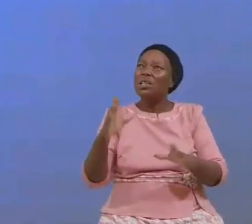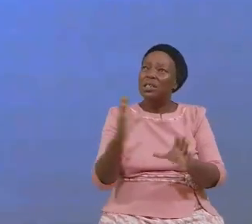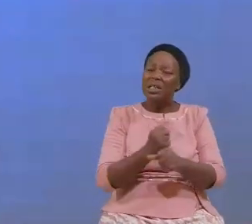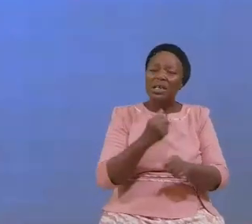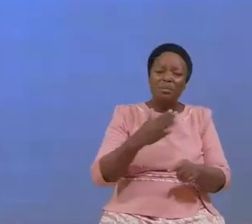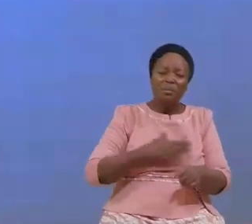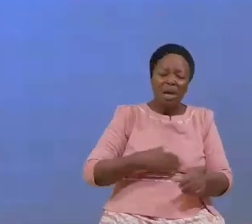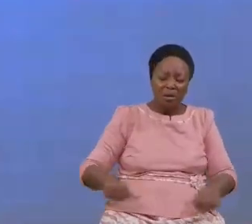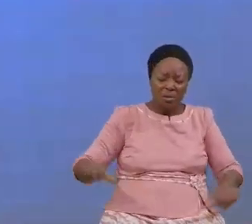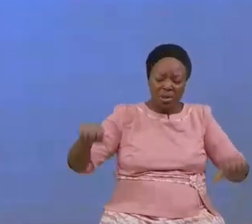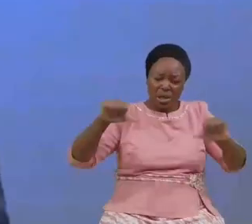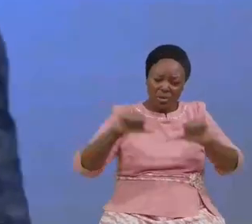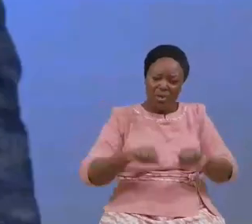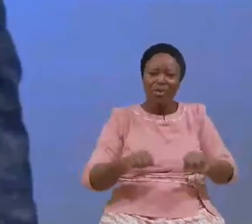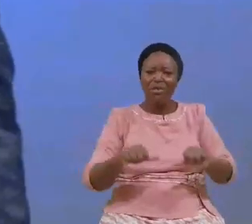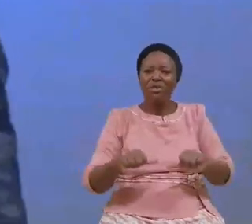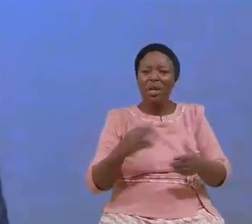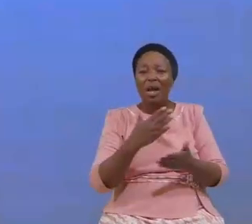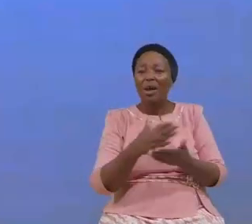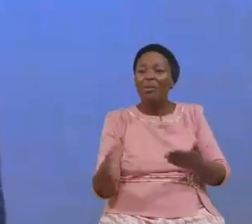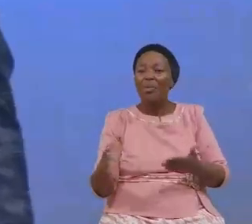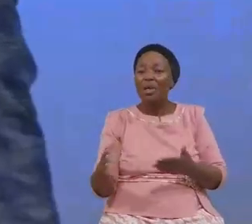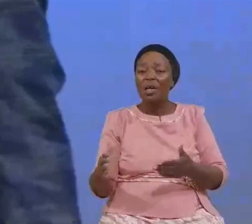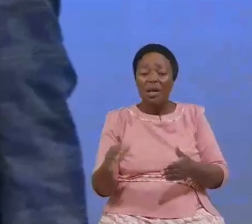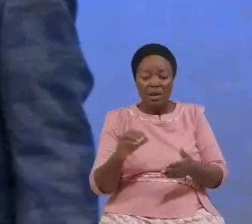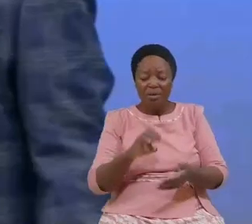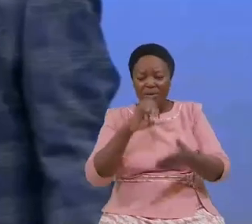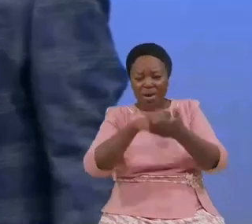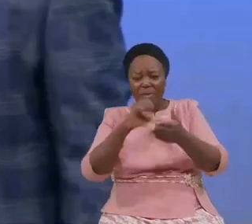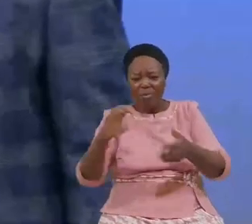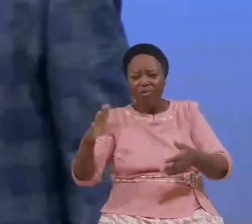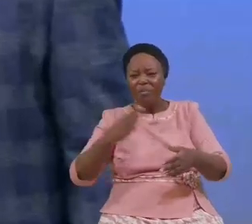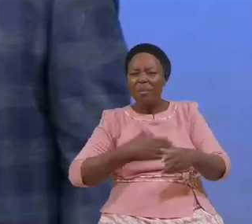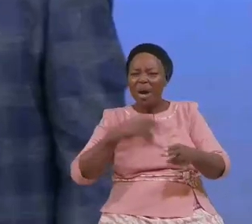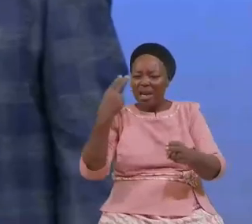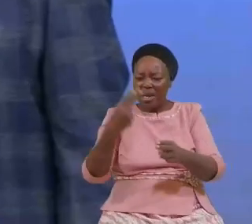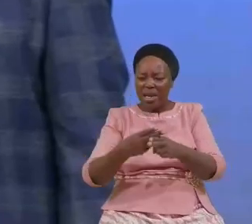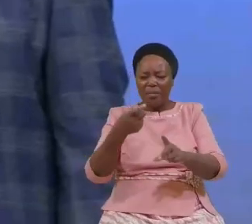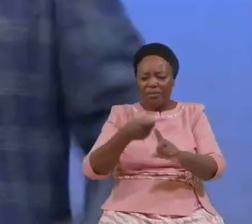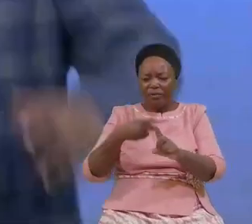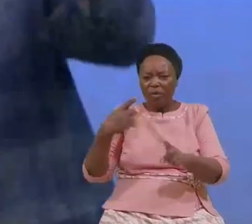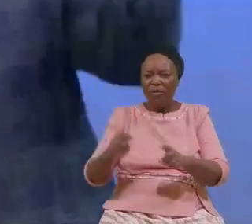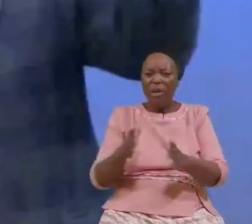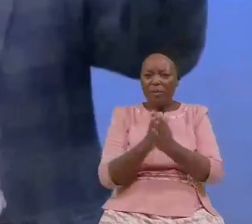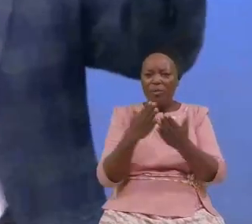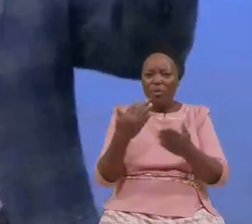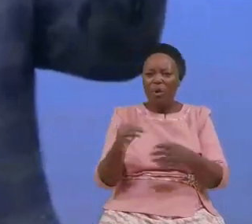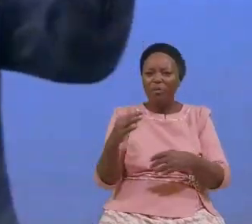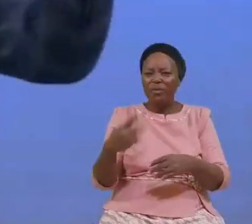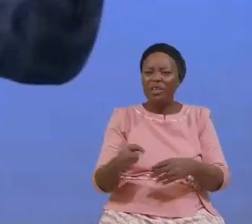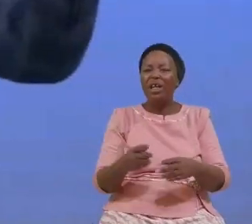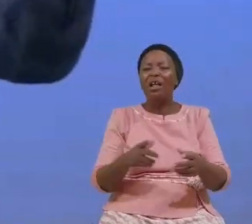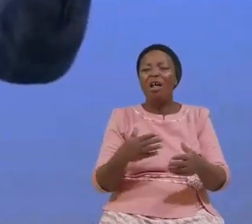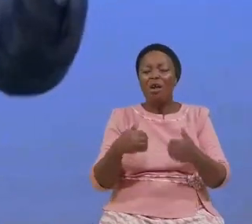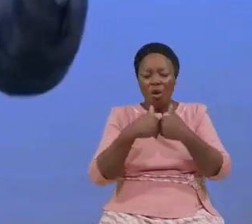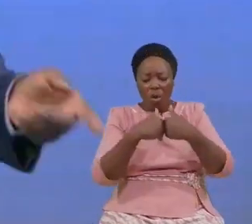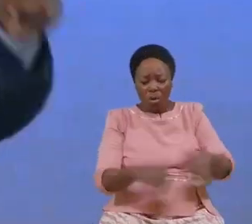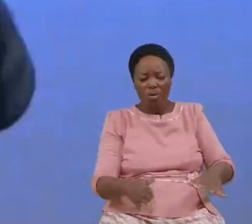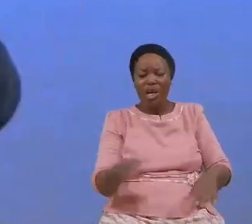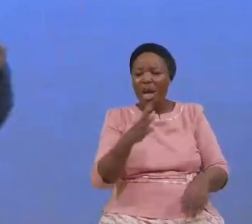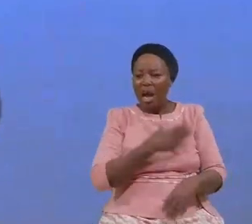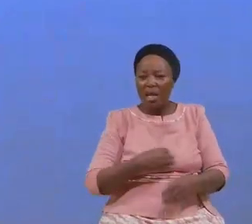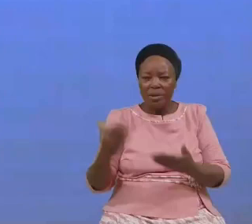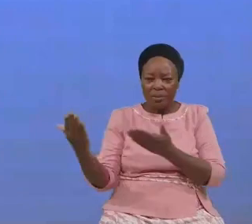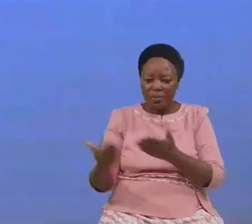condamnation haute mon nom du livre des perdus et ramène